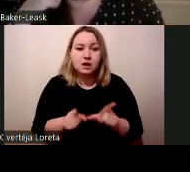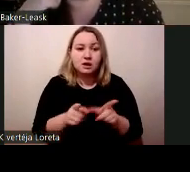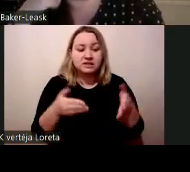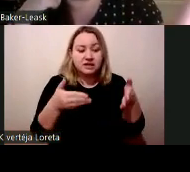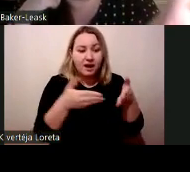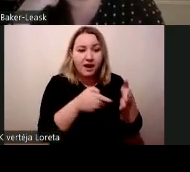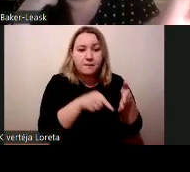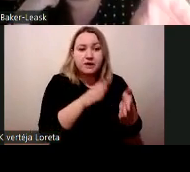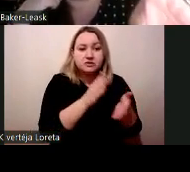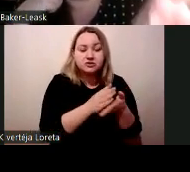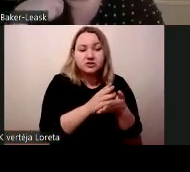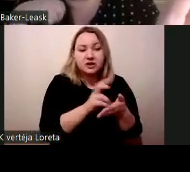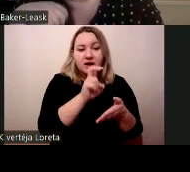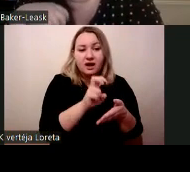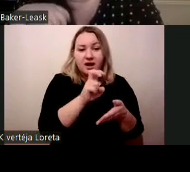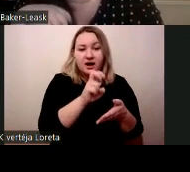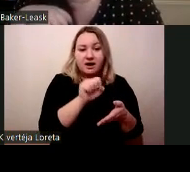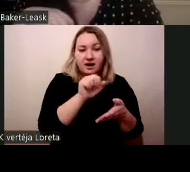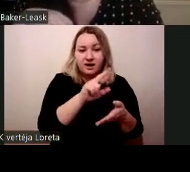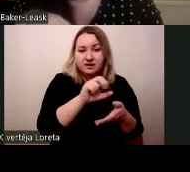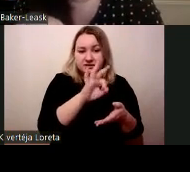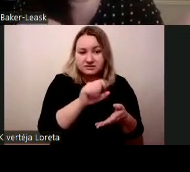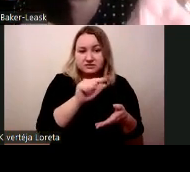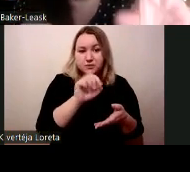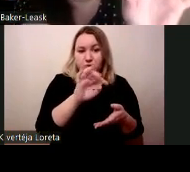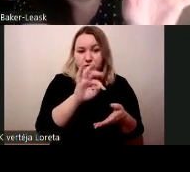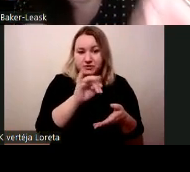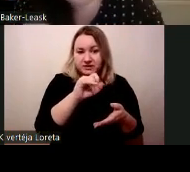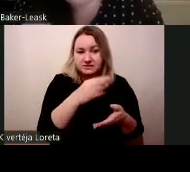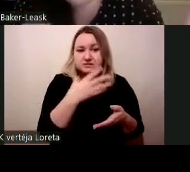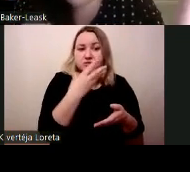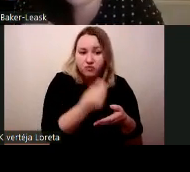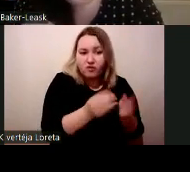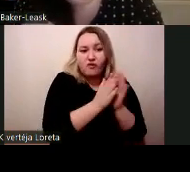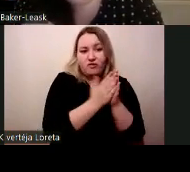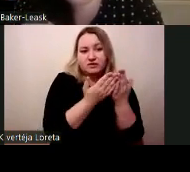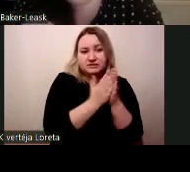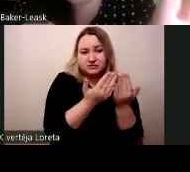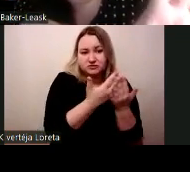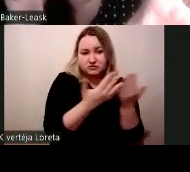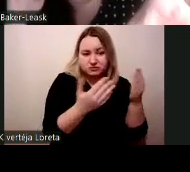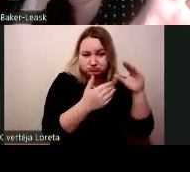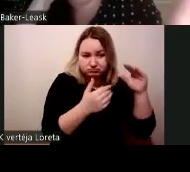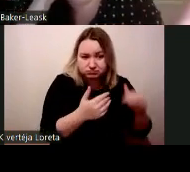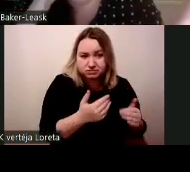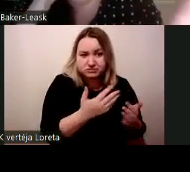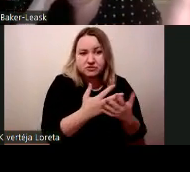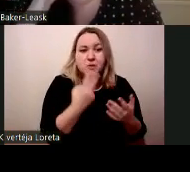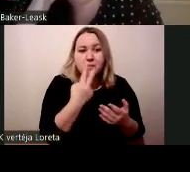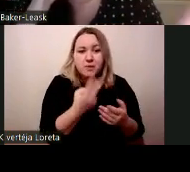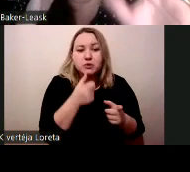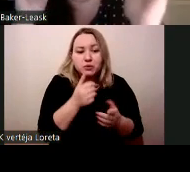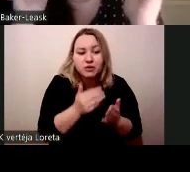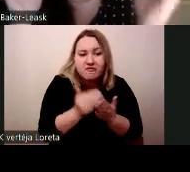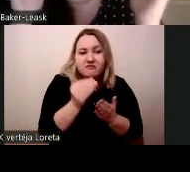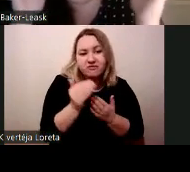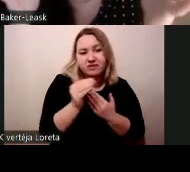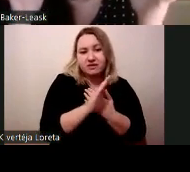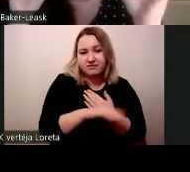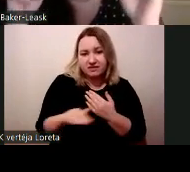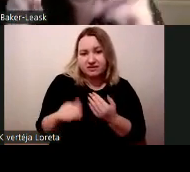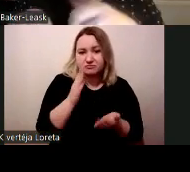Hario Poterio knygų kampelis. Ir čia yra, matote, jau šiek tiek vyresniems.